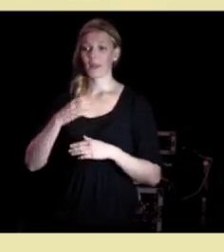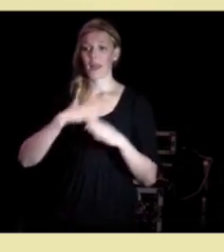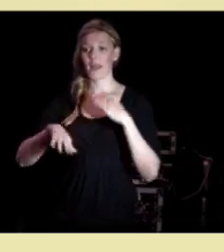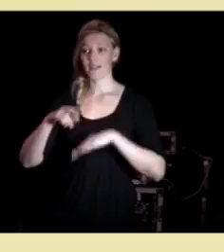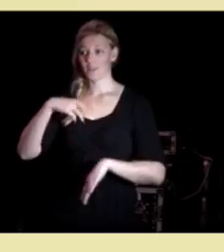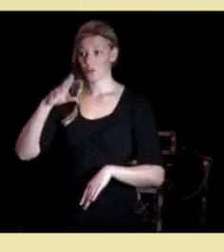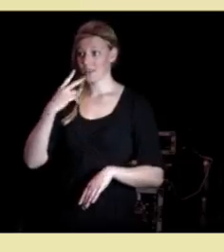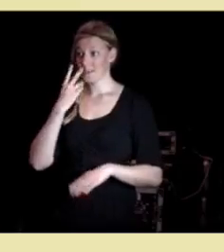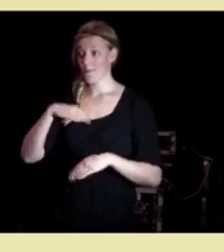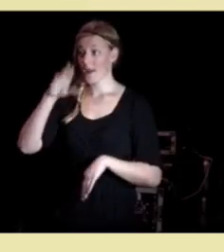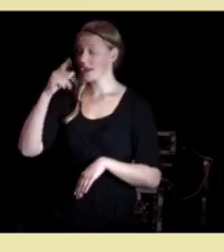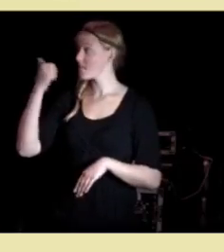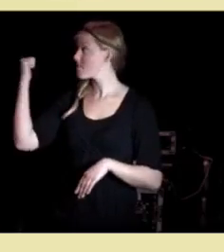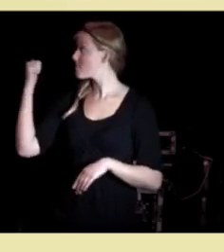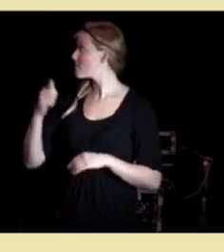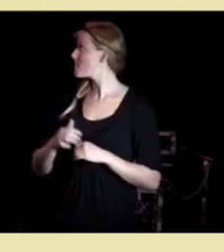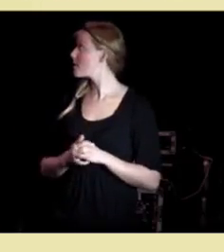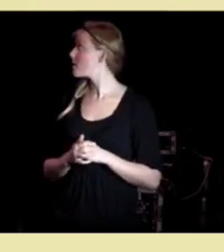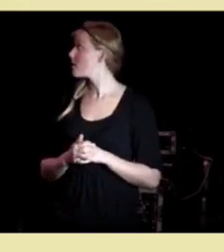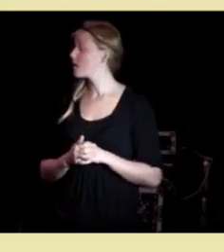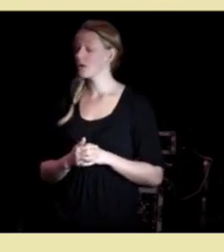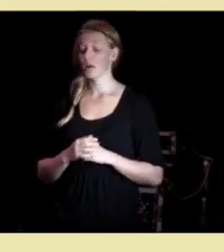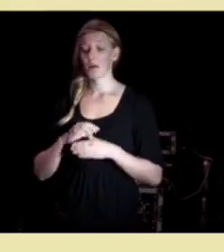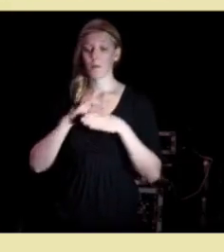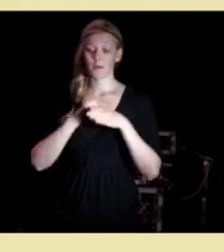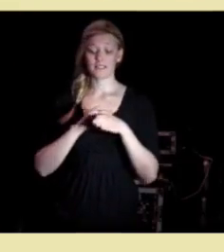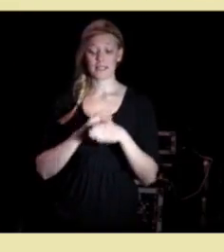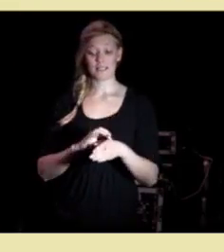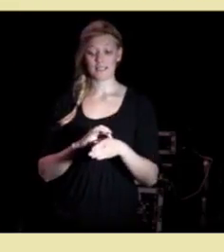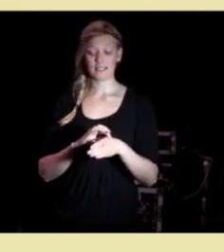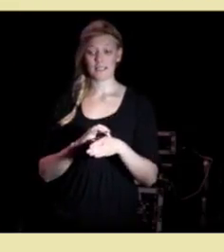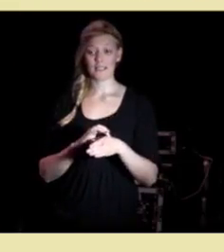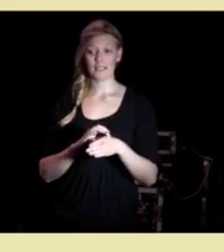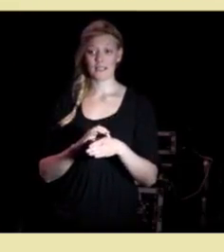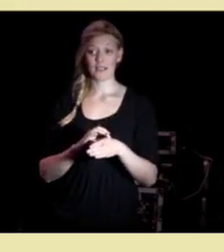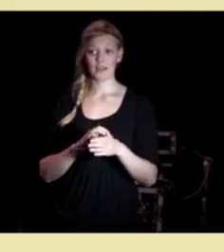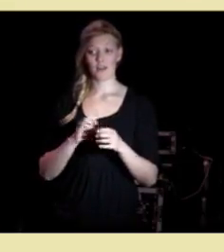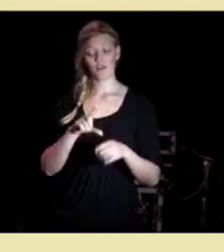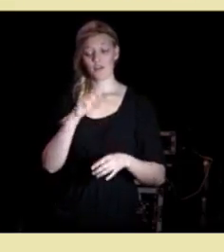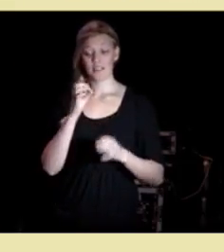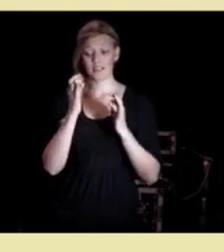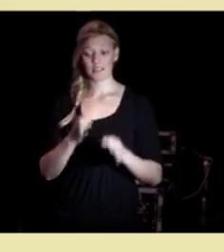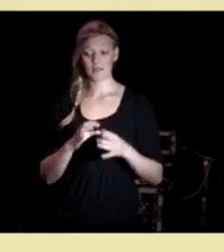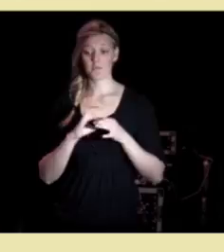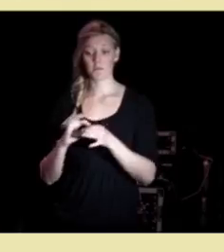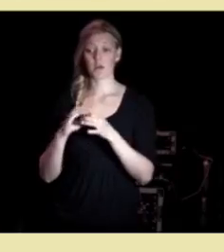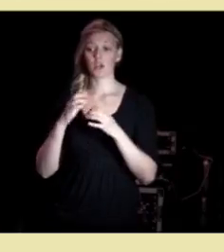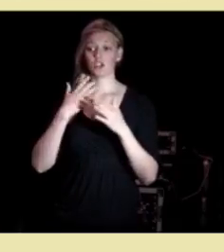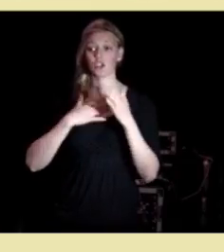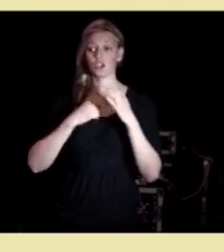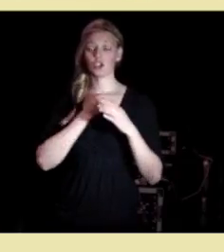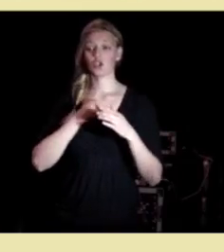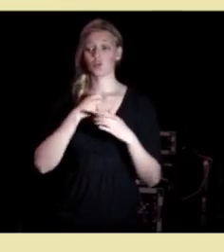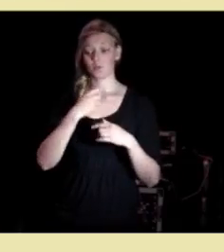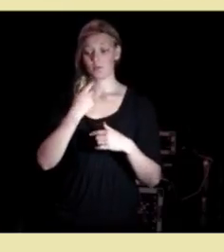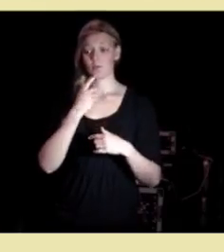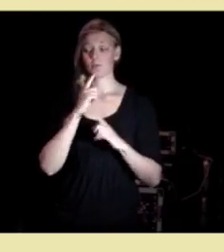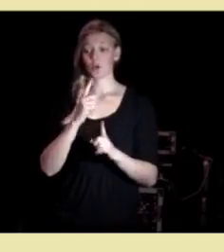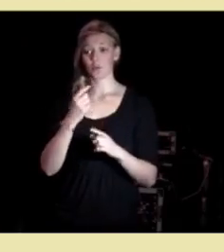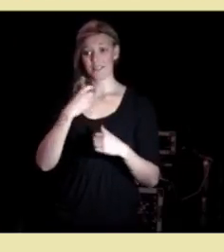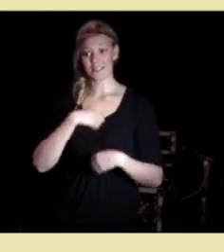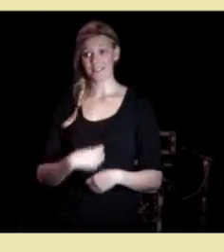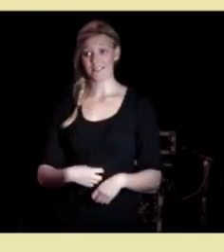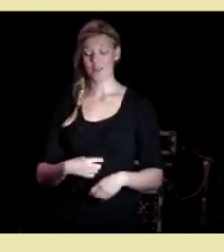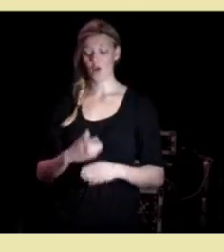du mer om her. Det betyr jo at pasienter orienterer seg om sykdommene sine. Og før de går til fastlegen, så må